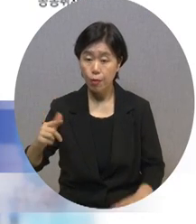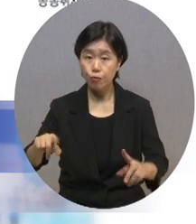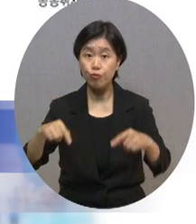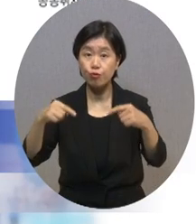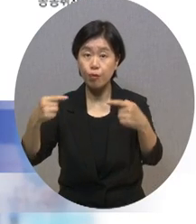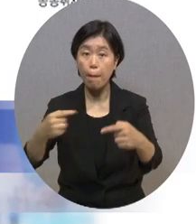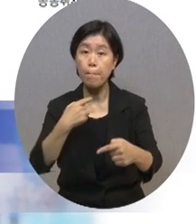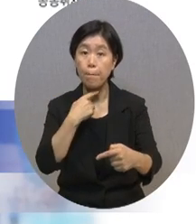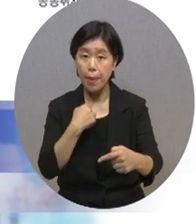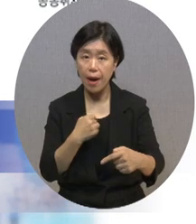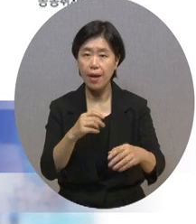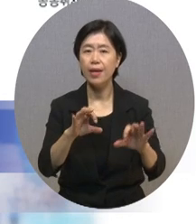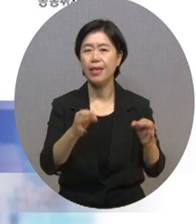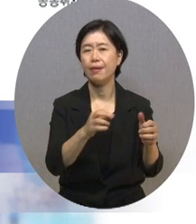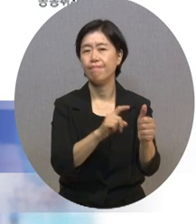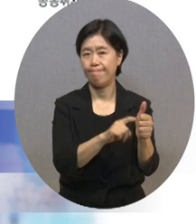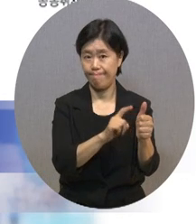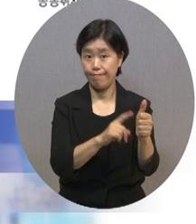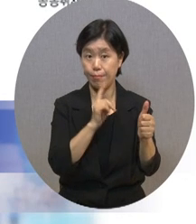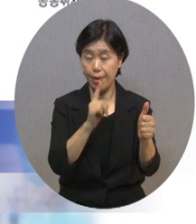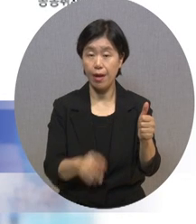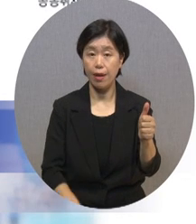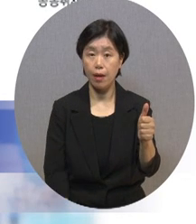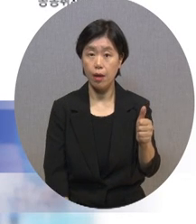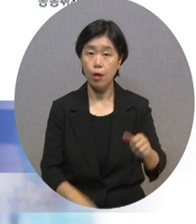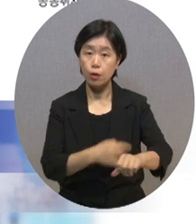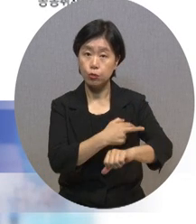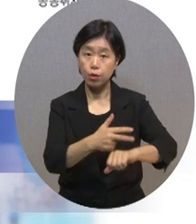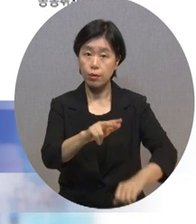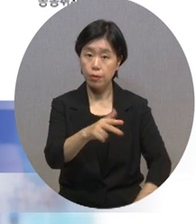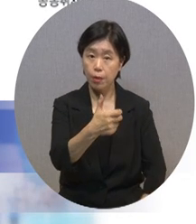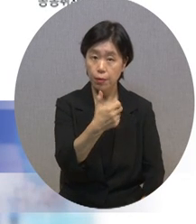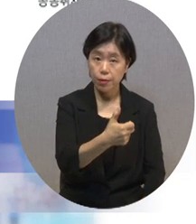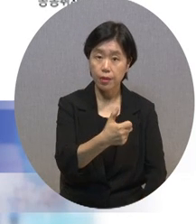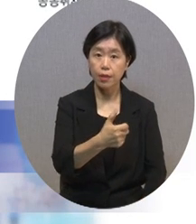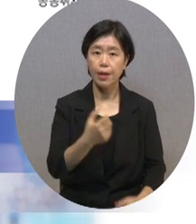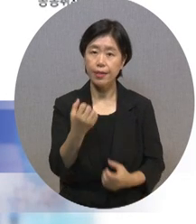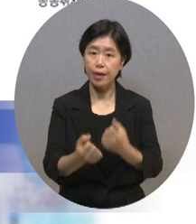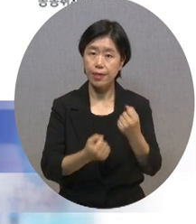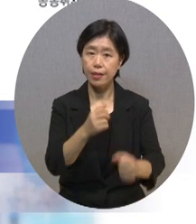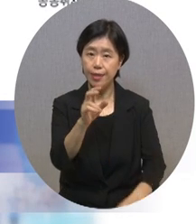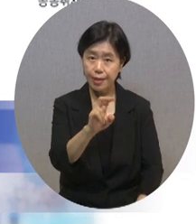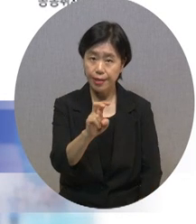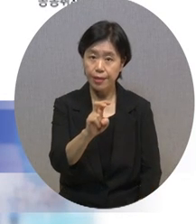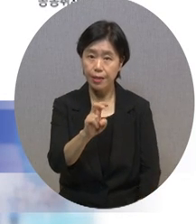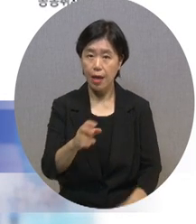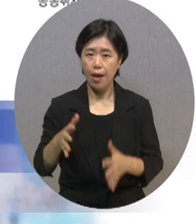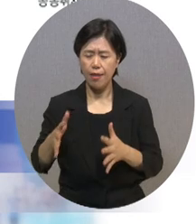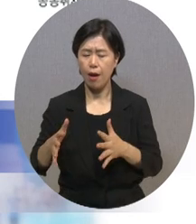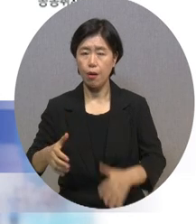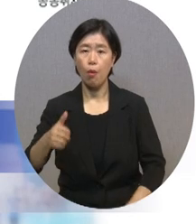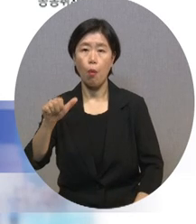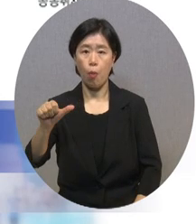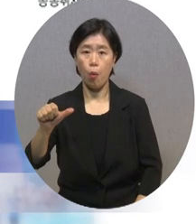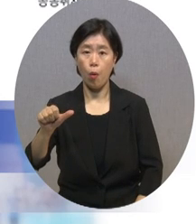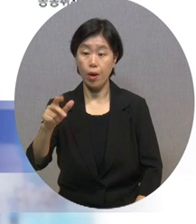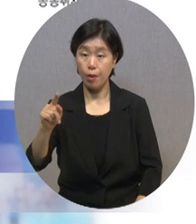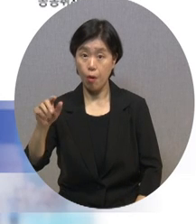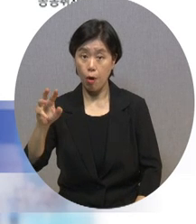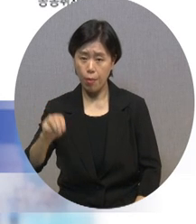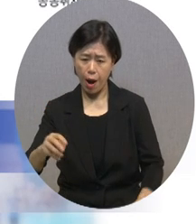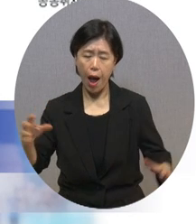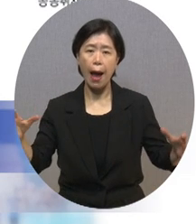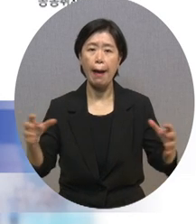지난 9월 1일 김선수는 수영 750m 사이클 20km 달리기 5km 이렇게 세개